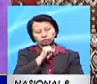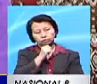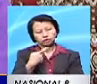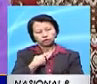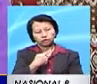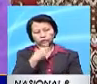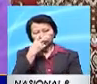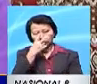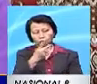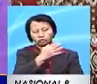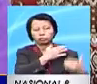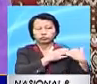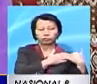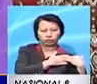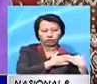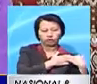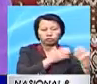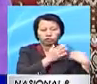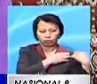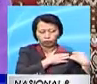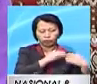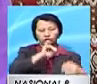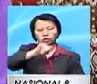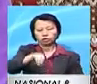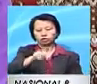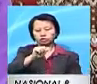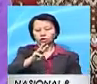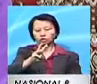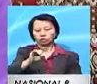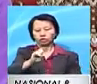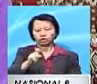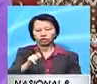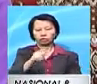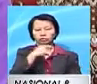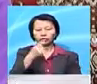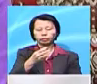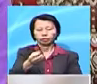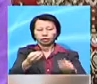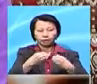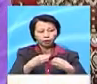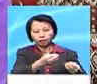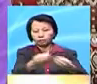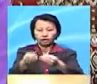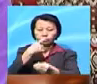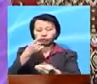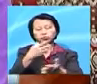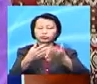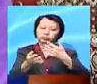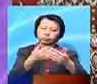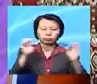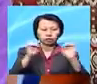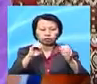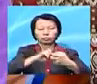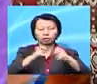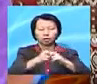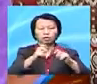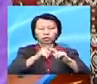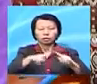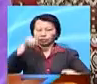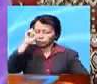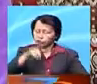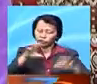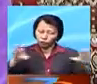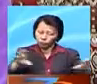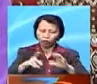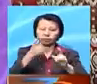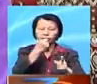tengok pada jawatannya. Tetapi siapa pun pegang pada saya tak ada masalah. Tapi saya nak tengok buat kesekian